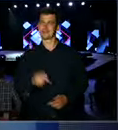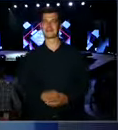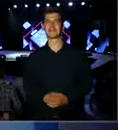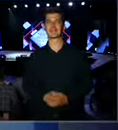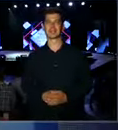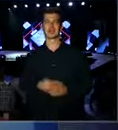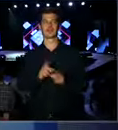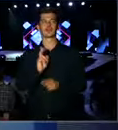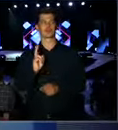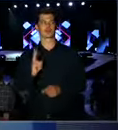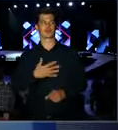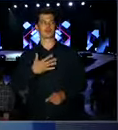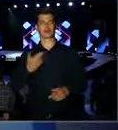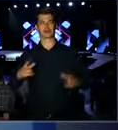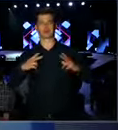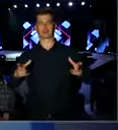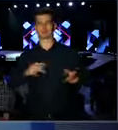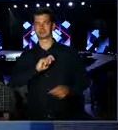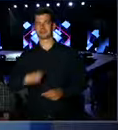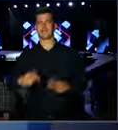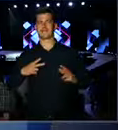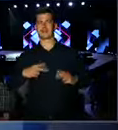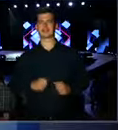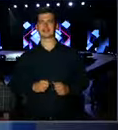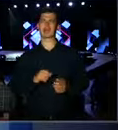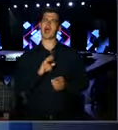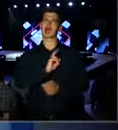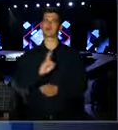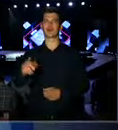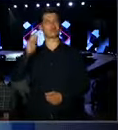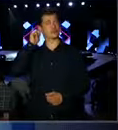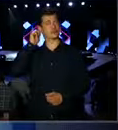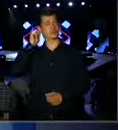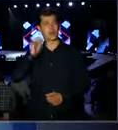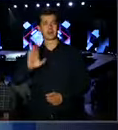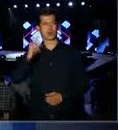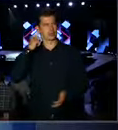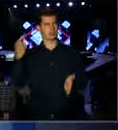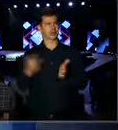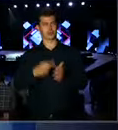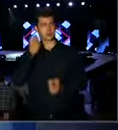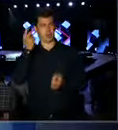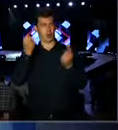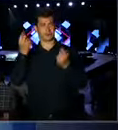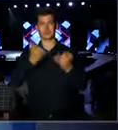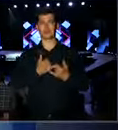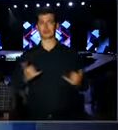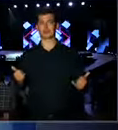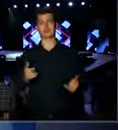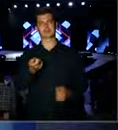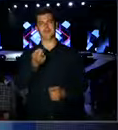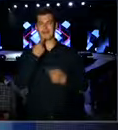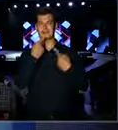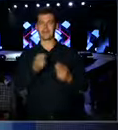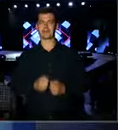wózku, która traktuje to jako urlop, albo na przykład, która z nich ma tysiące pomysłów na minutę. To już za chwilę,